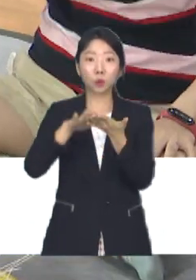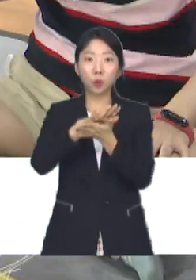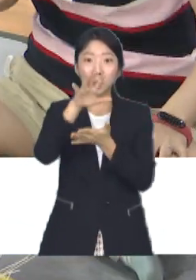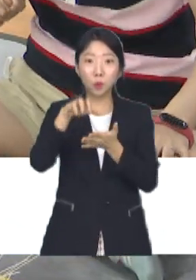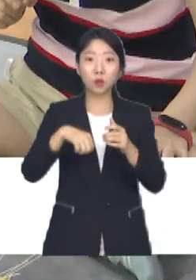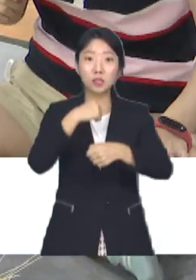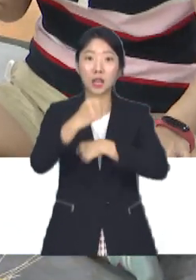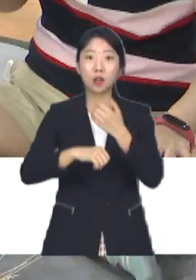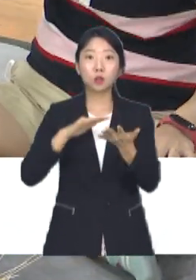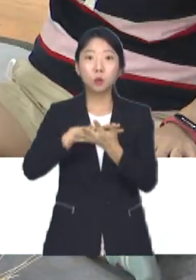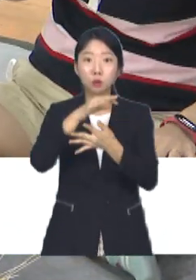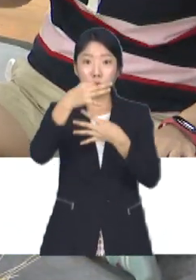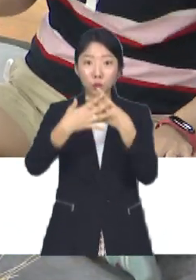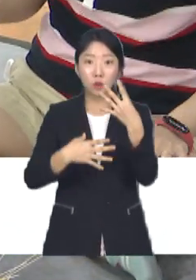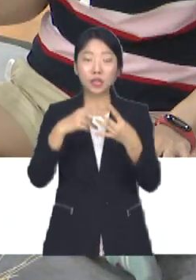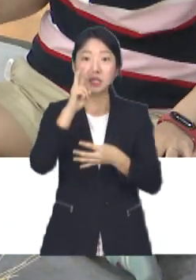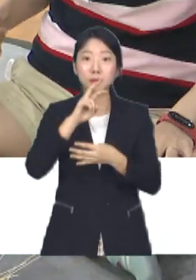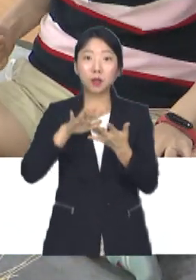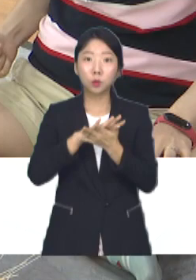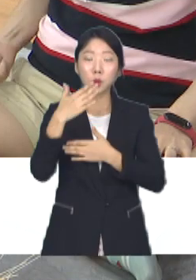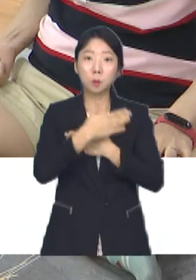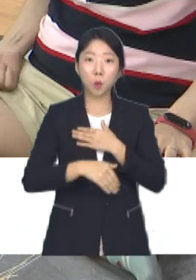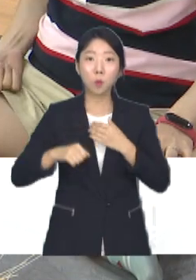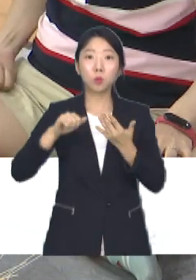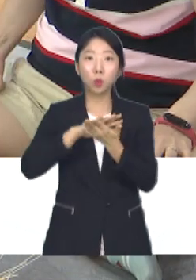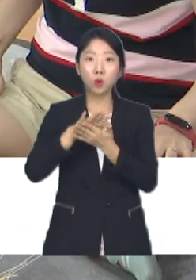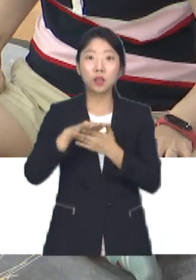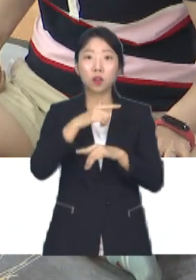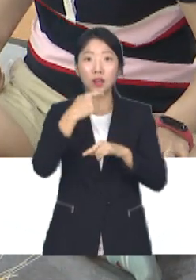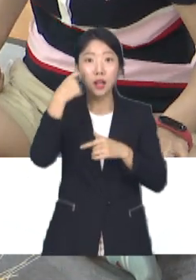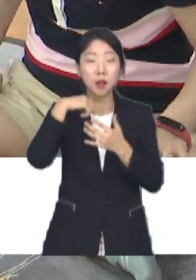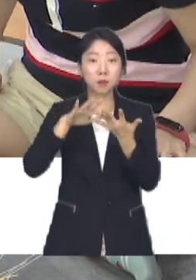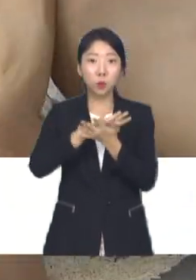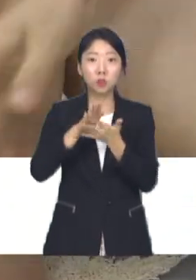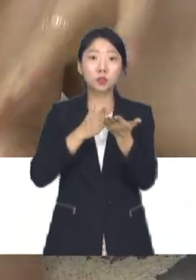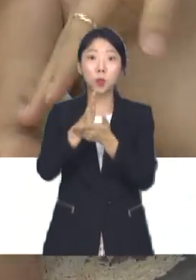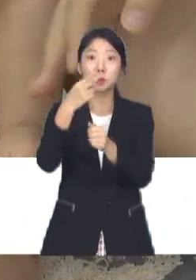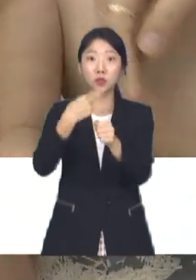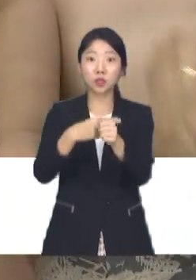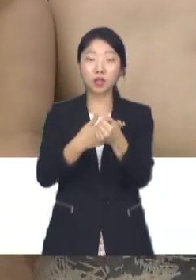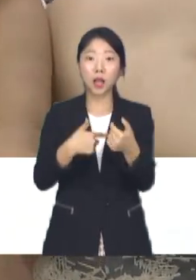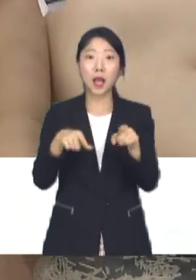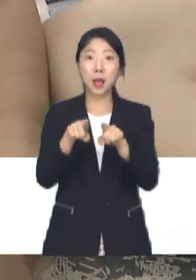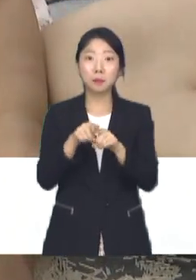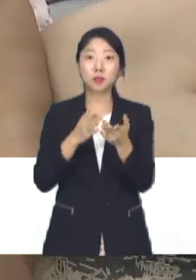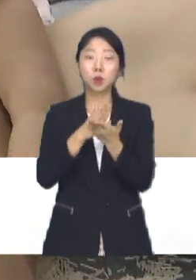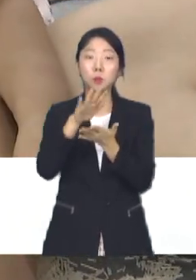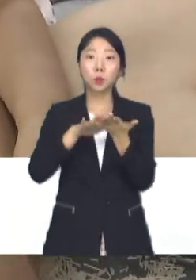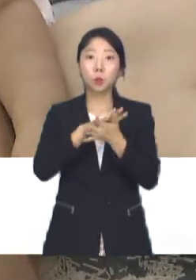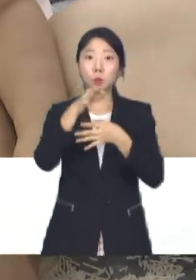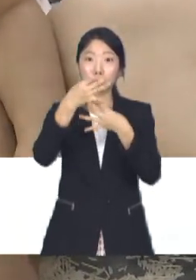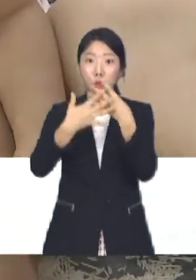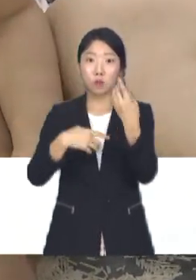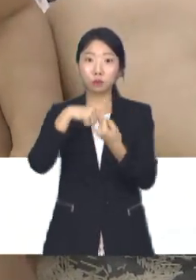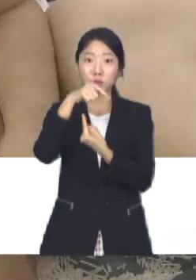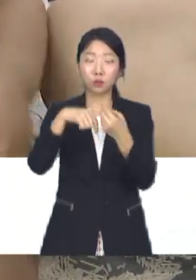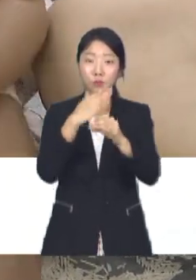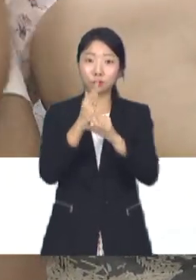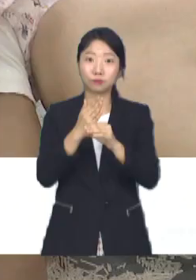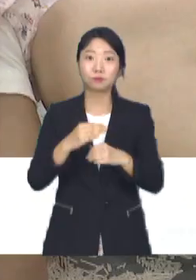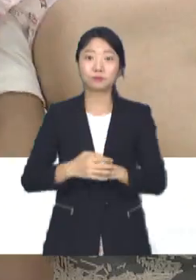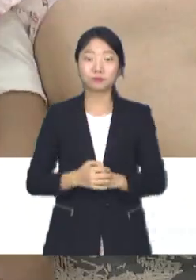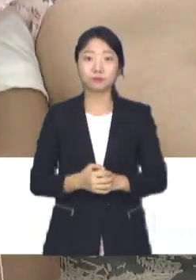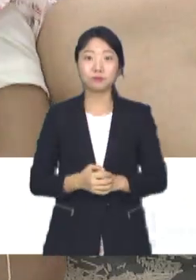2층 꿈놀이터에서는 자유놀이 프로그램과 음악놀이, 신체놀이, 감각놀이 등 전문 강사가 함께하는 전문놀이